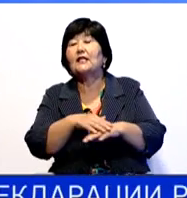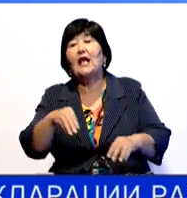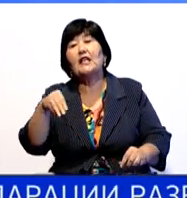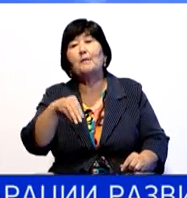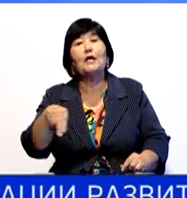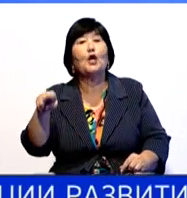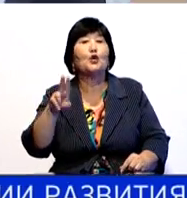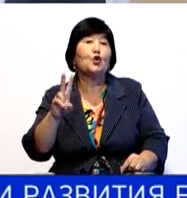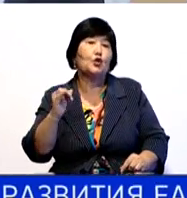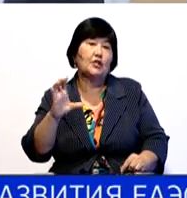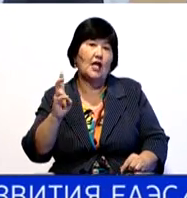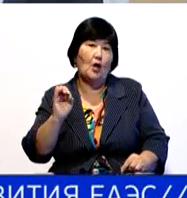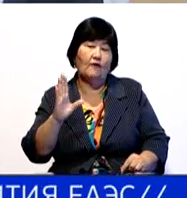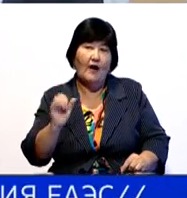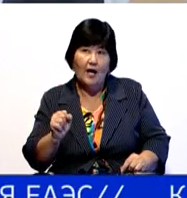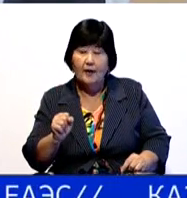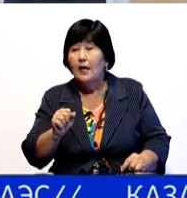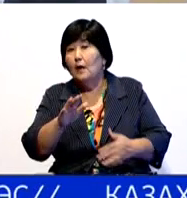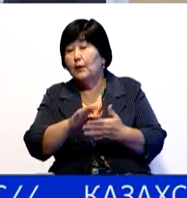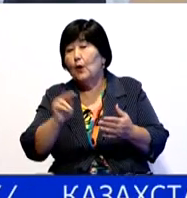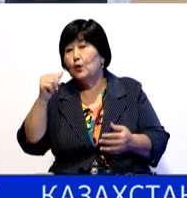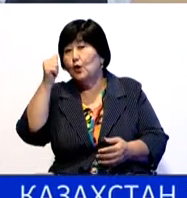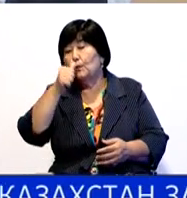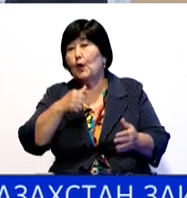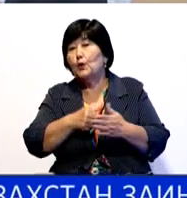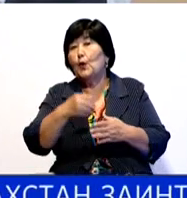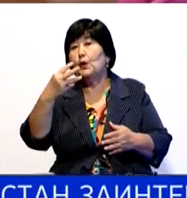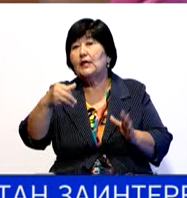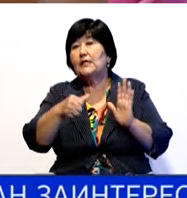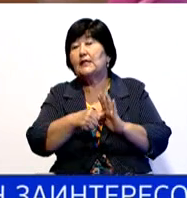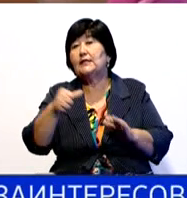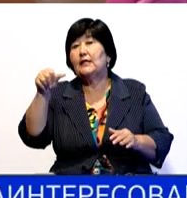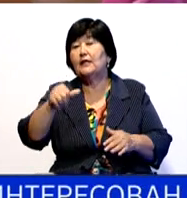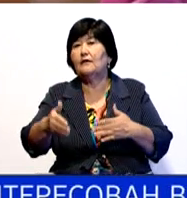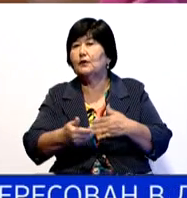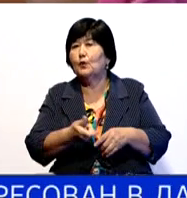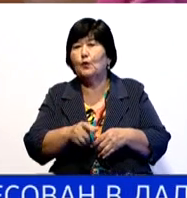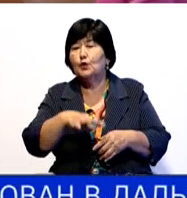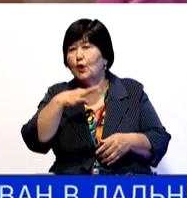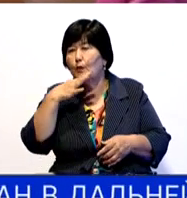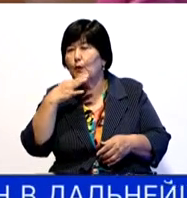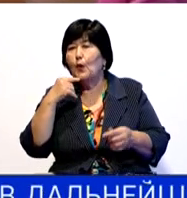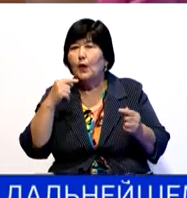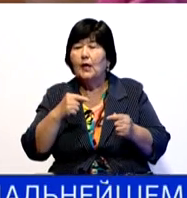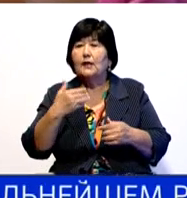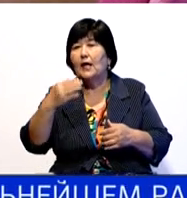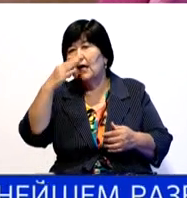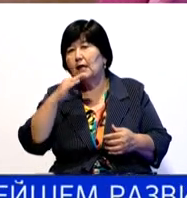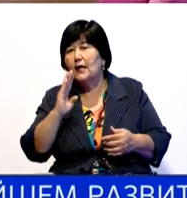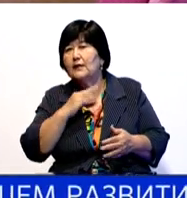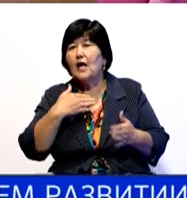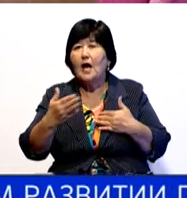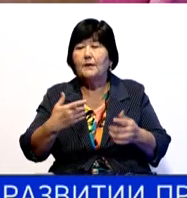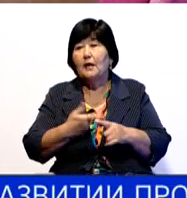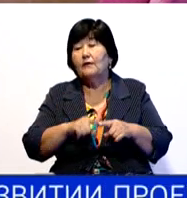Тамара Дуйсенова. Продление учебного года до 36 недель вызвало очень много нареканий со стороны родительской общественности.